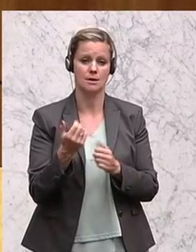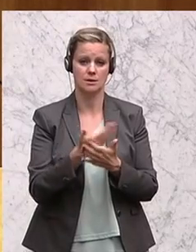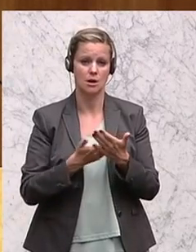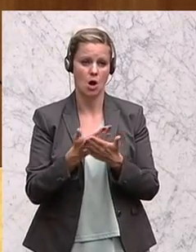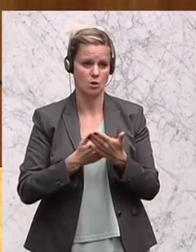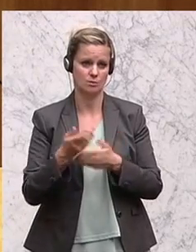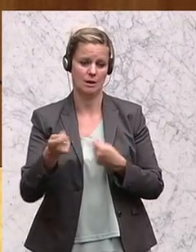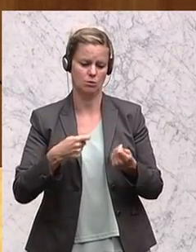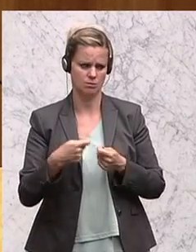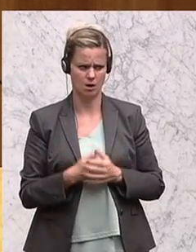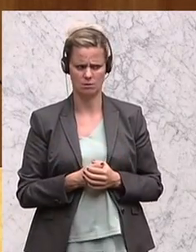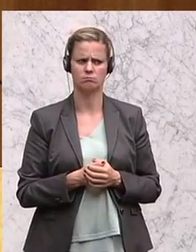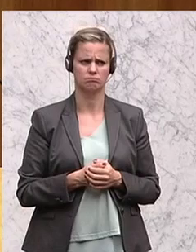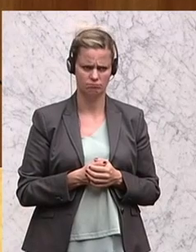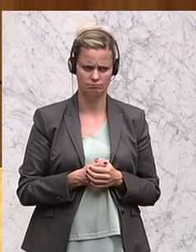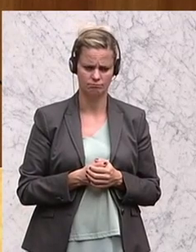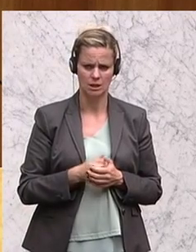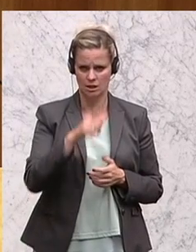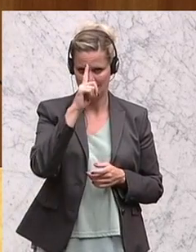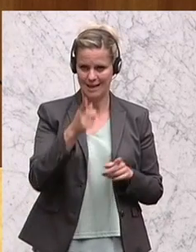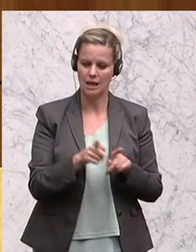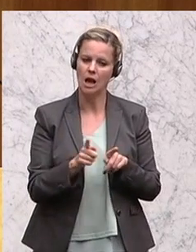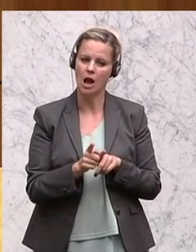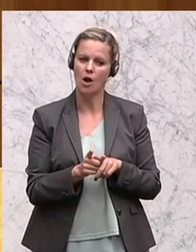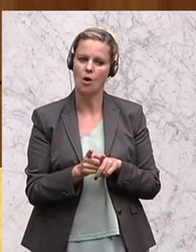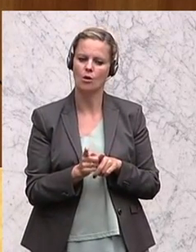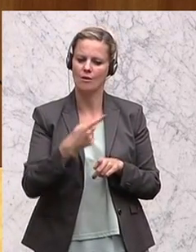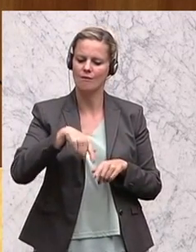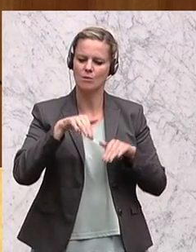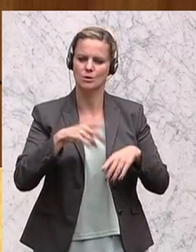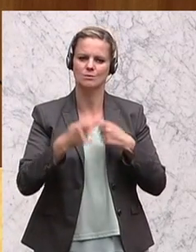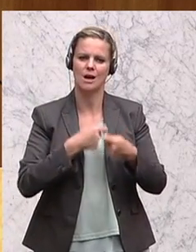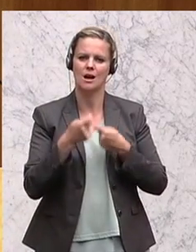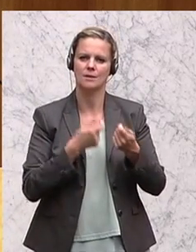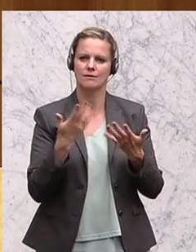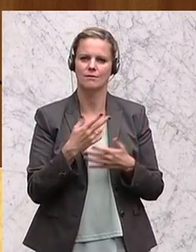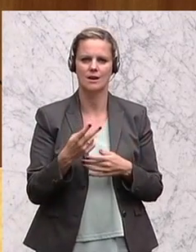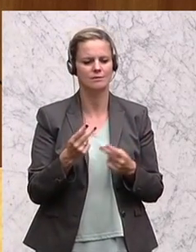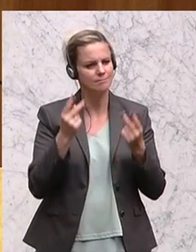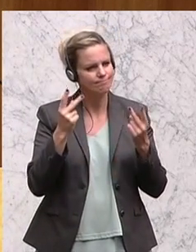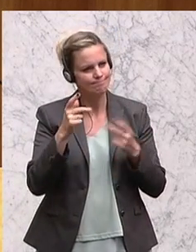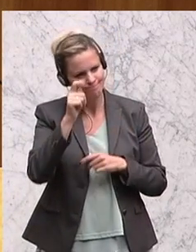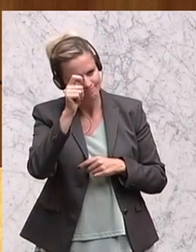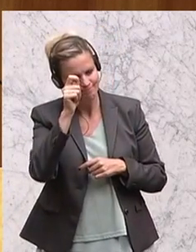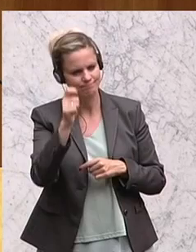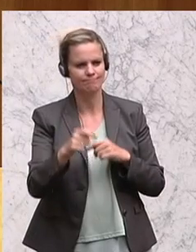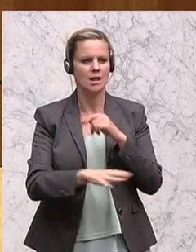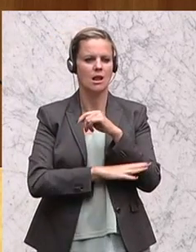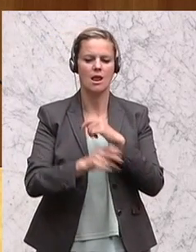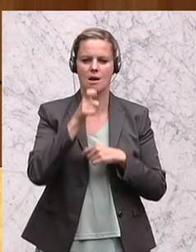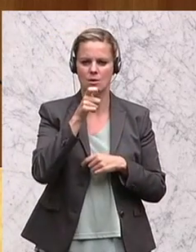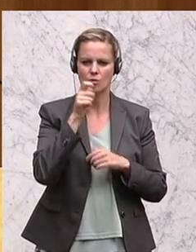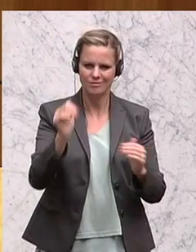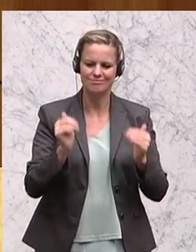Es ist so, dass wir auch, glaube ich, ganz wesentlich daran arbeiten müssen, dass wir die Wertschätzung gegenüber Lehrberufen steigern müssen in